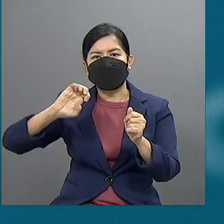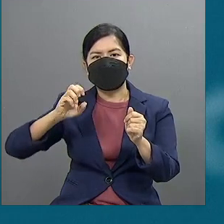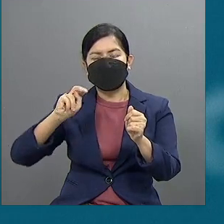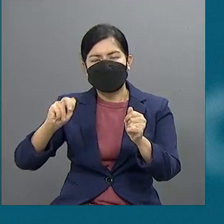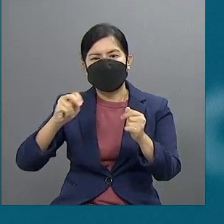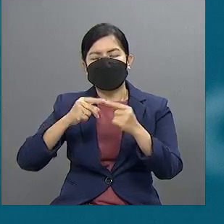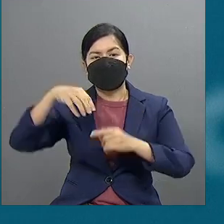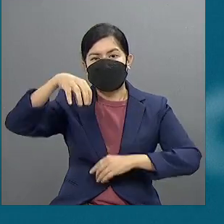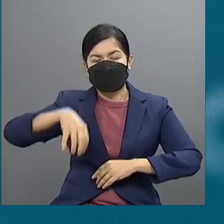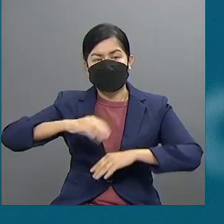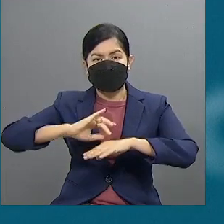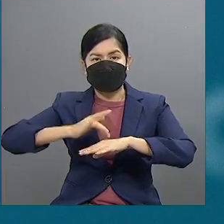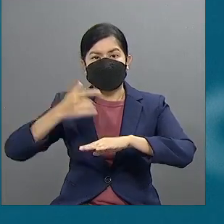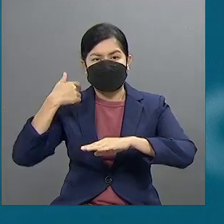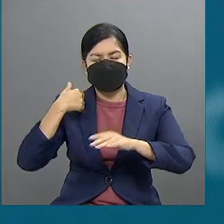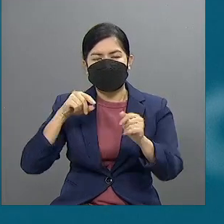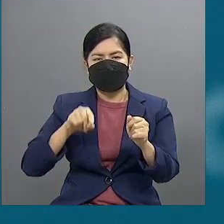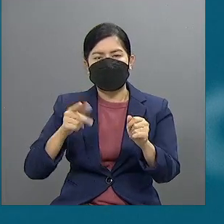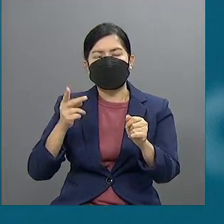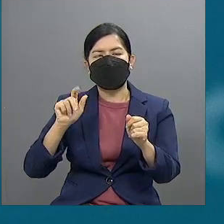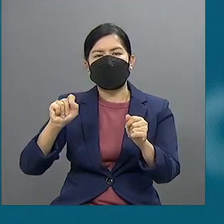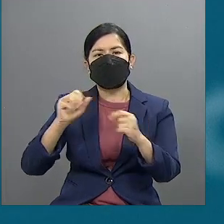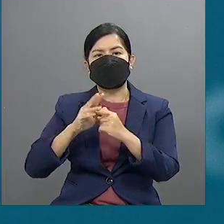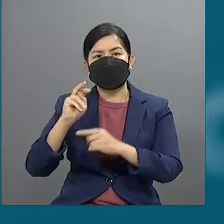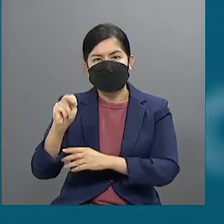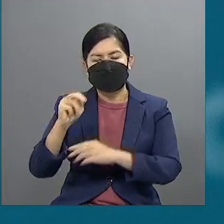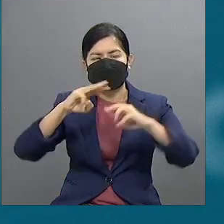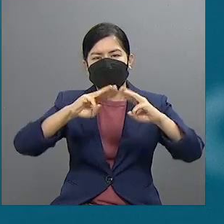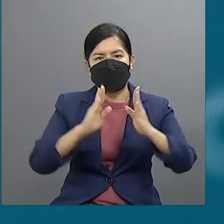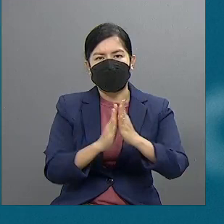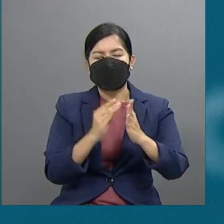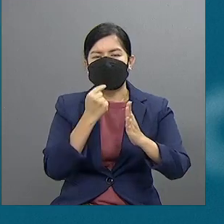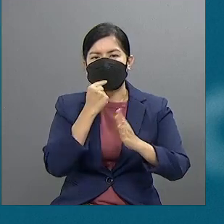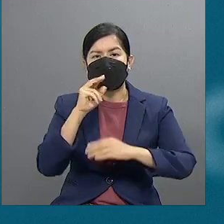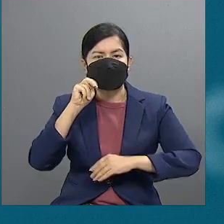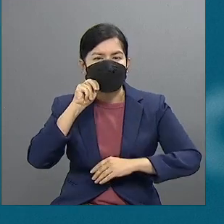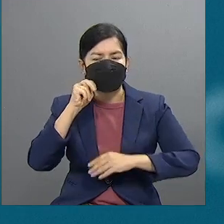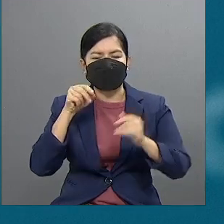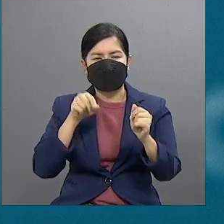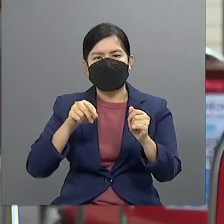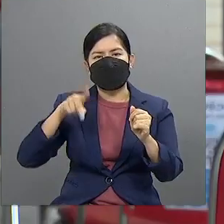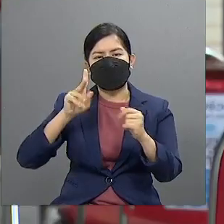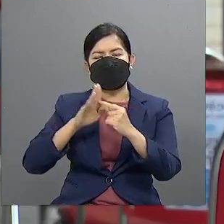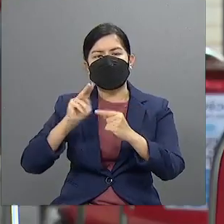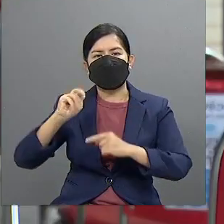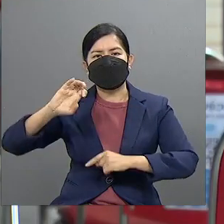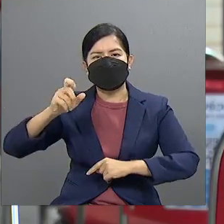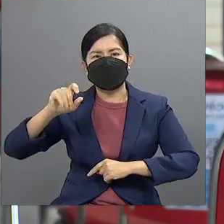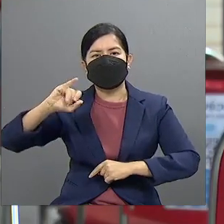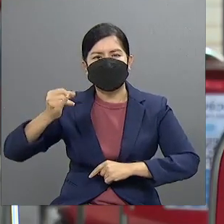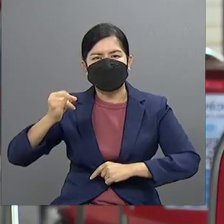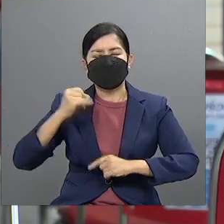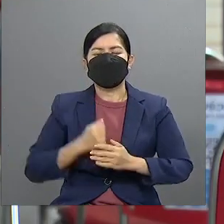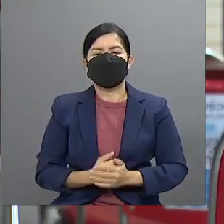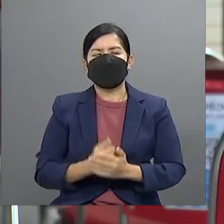สินเขตคลองสานและวัดปากน้ำภาษีเจริญเขตภาษีเจริญค่ะ คุณผู้ชมคะวันพรุ่งนี้นะคะ